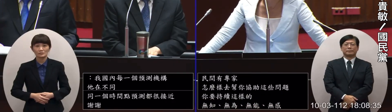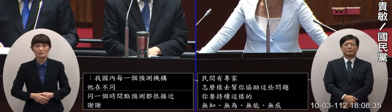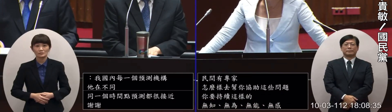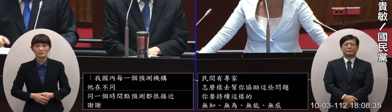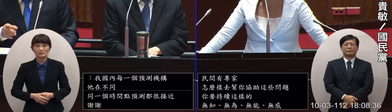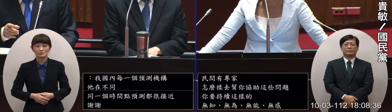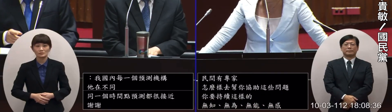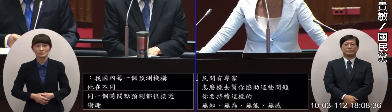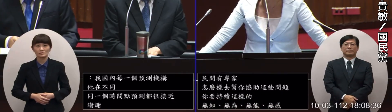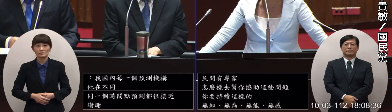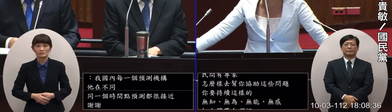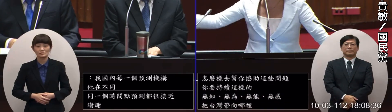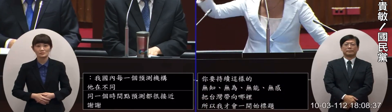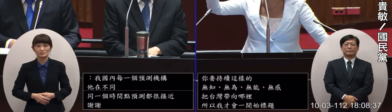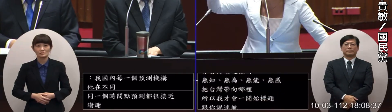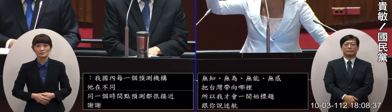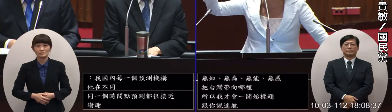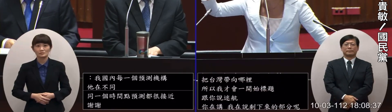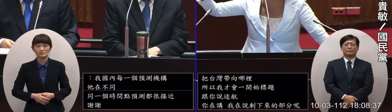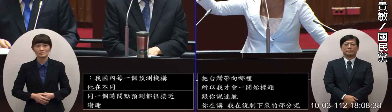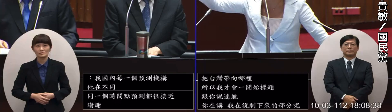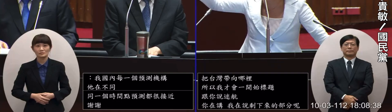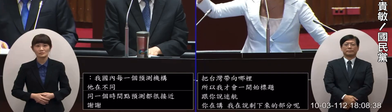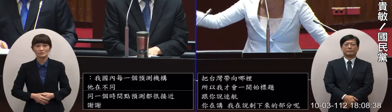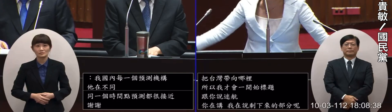间到了。